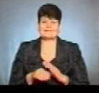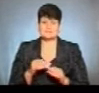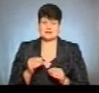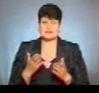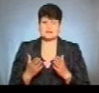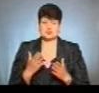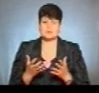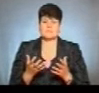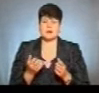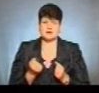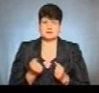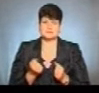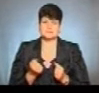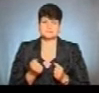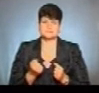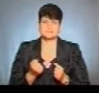Якщо брати